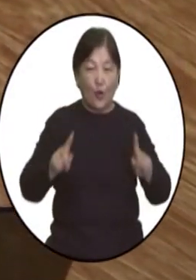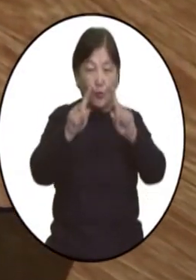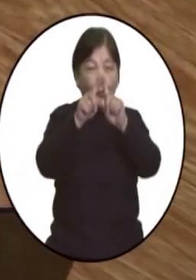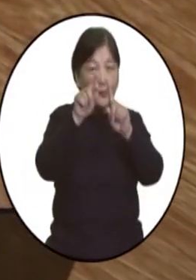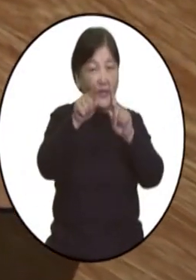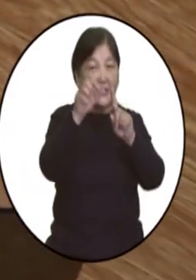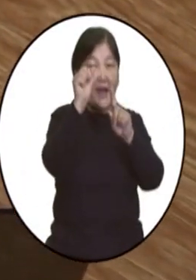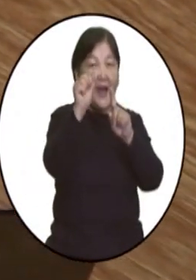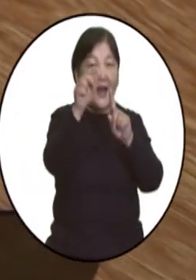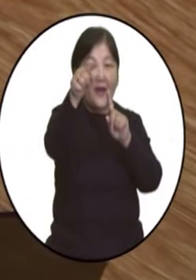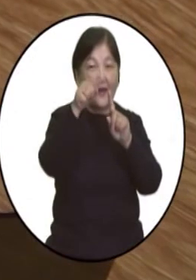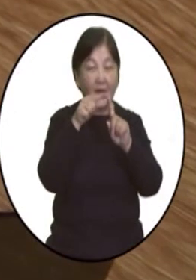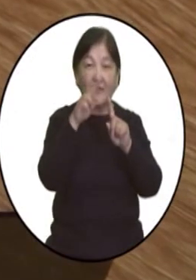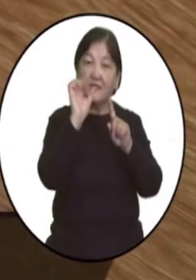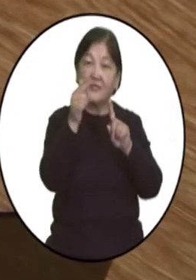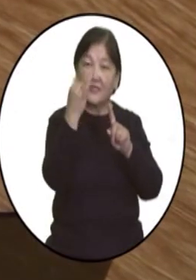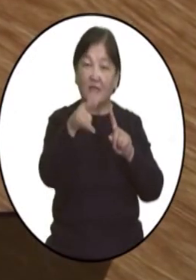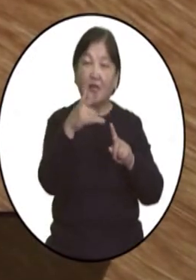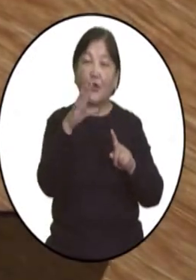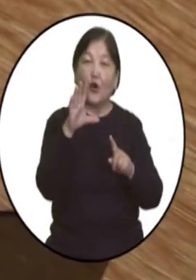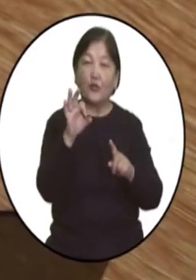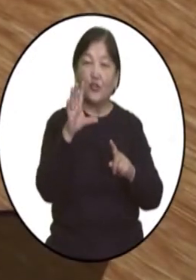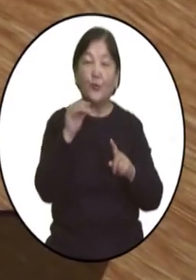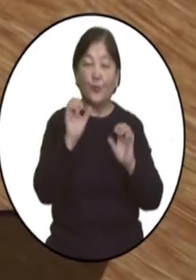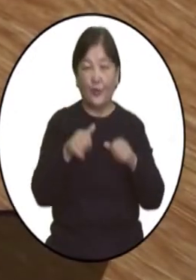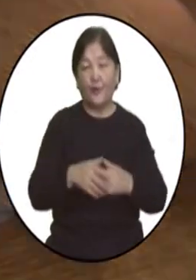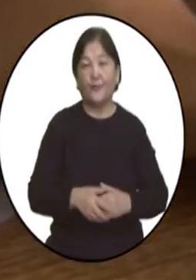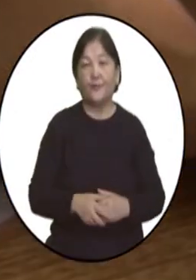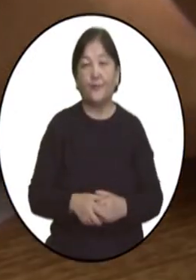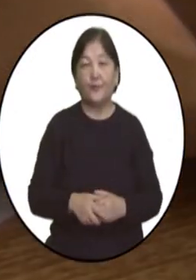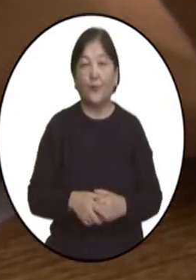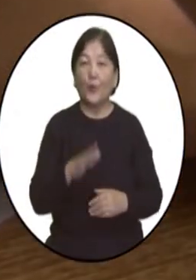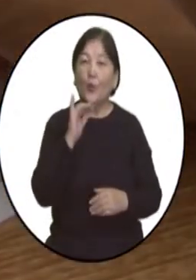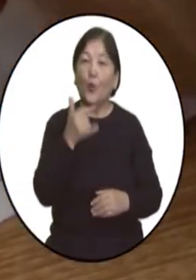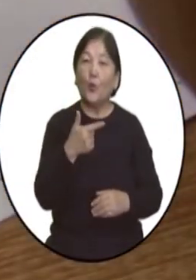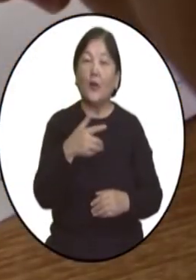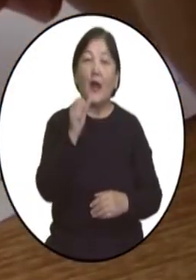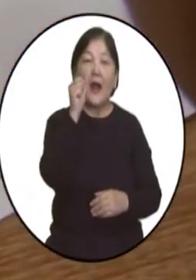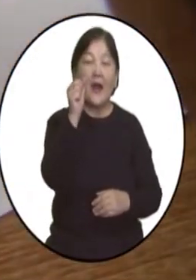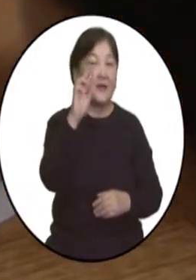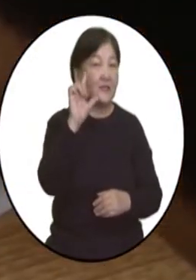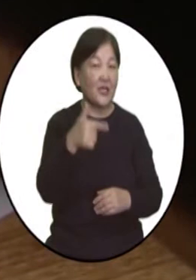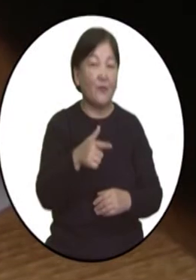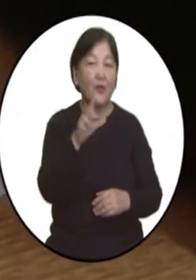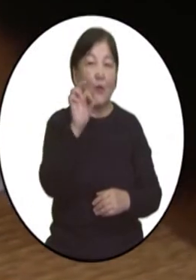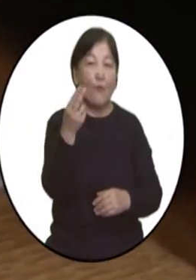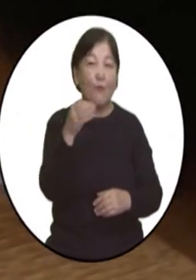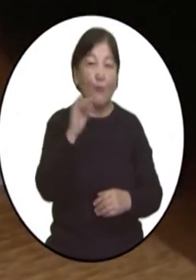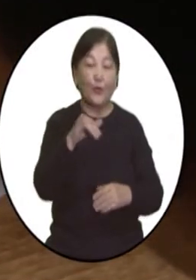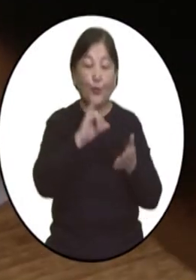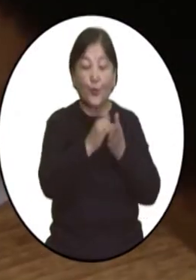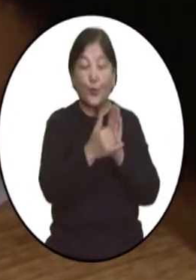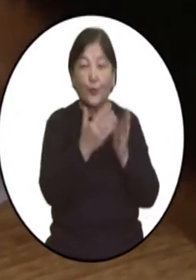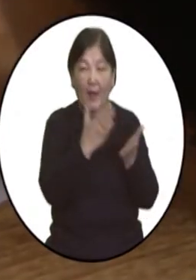цэгийн утгыг бид нар олж болох нэ хөгтөдөө. За энд уг А цэг маань бодит утга байна. Нүүрний порогц